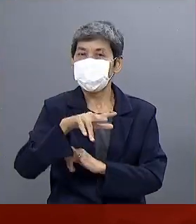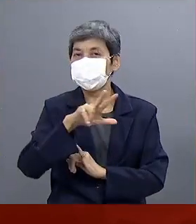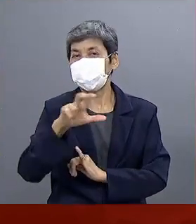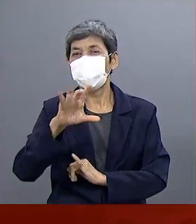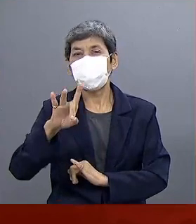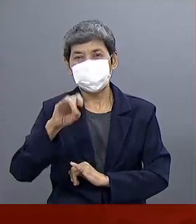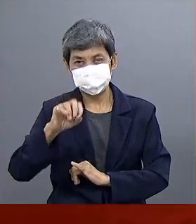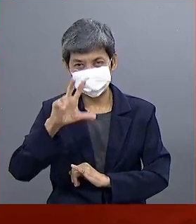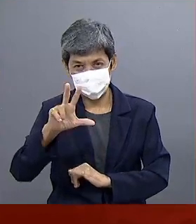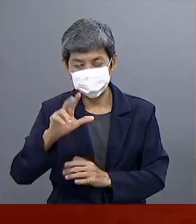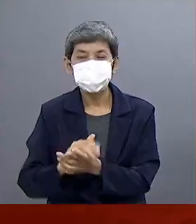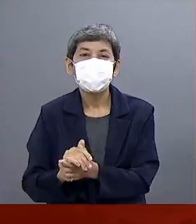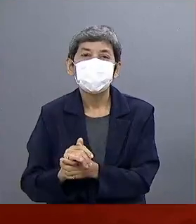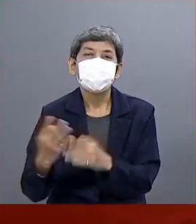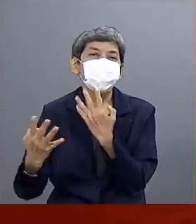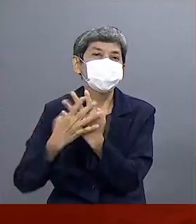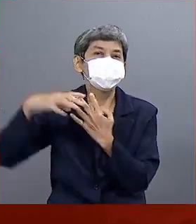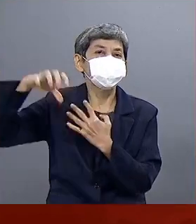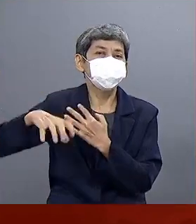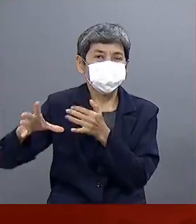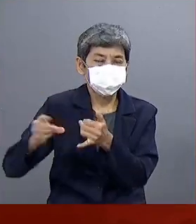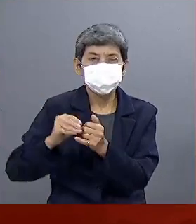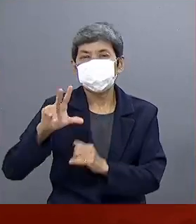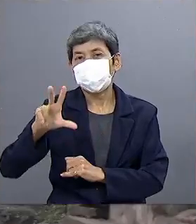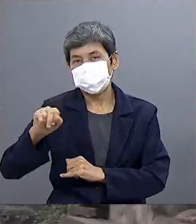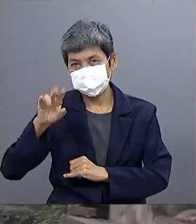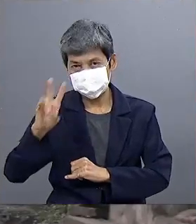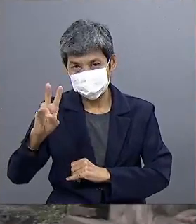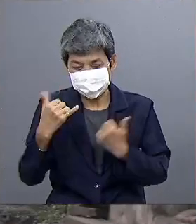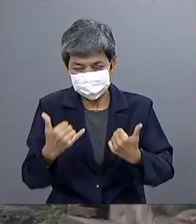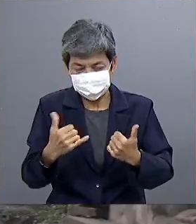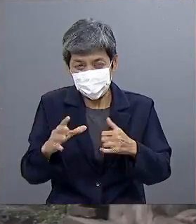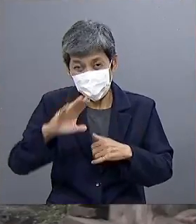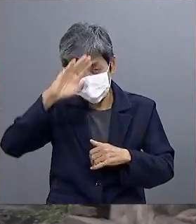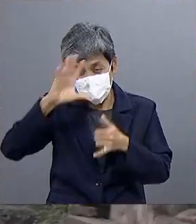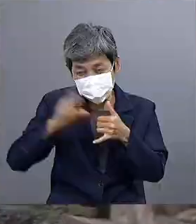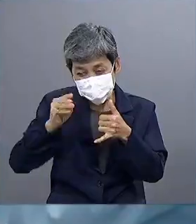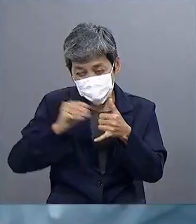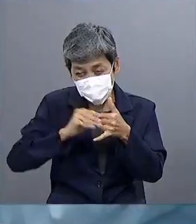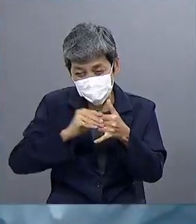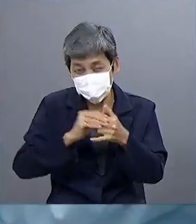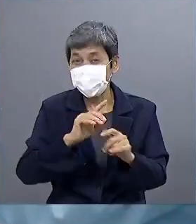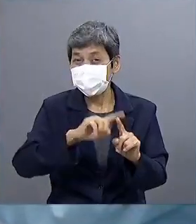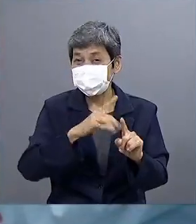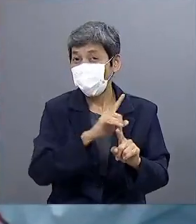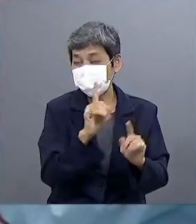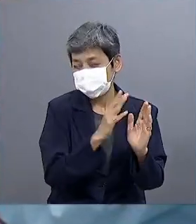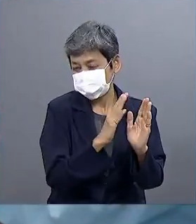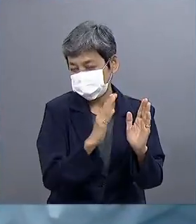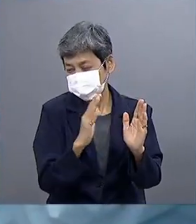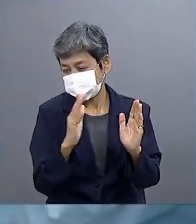นติดเชื้อภายในเรือนจำ37คนทำให้มีผู้ป่วยสะสมตั้งแต่วันที่1เมษายน